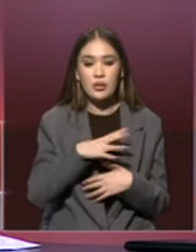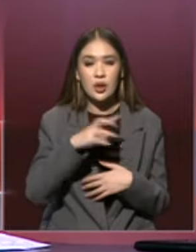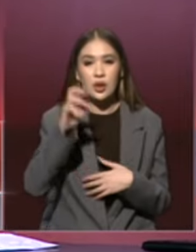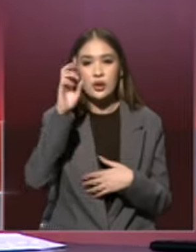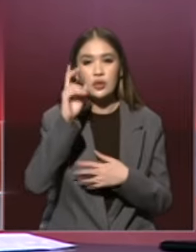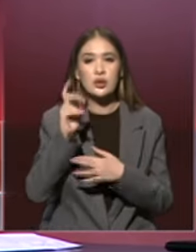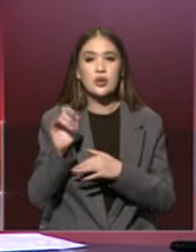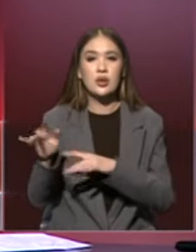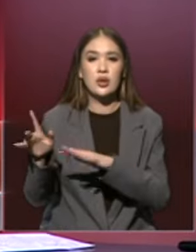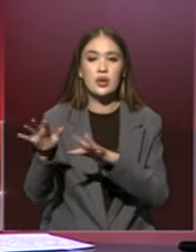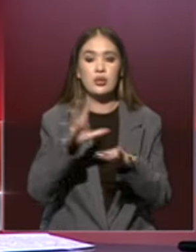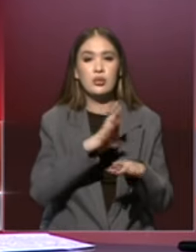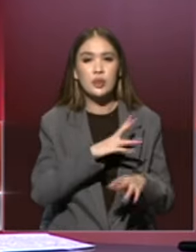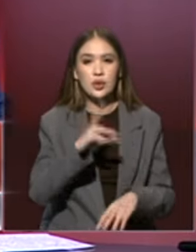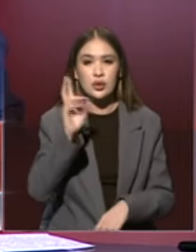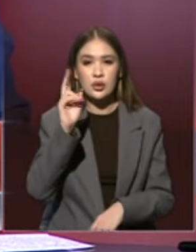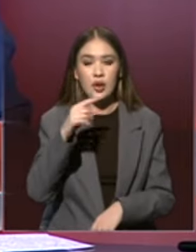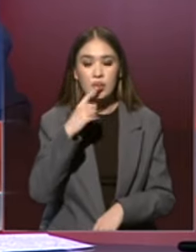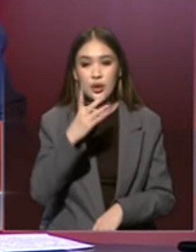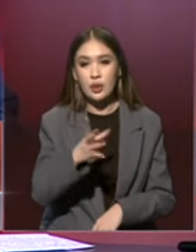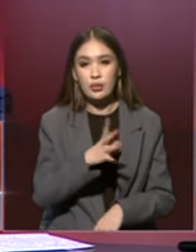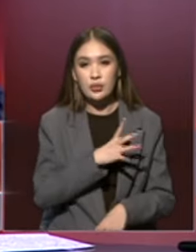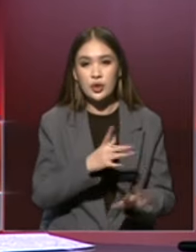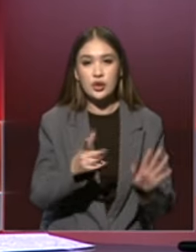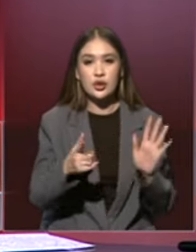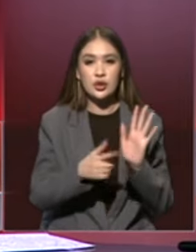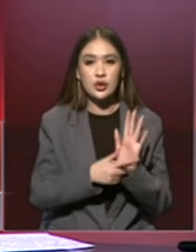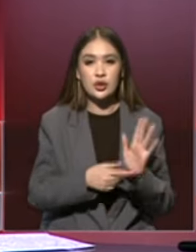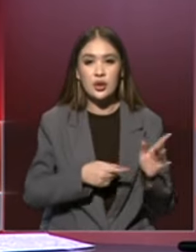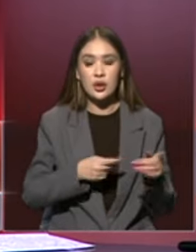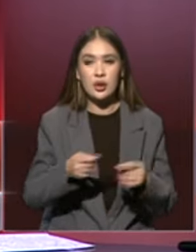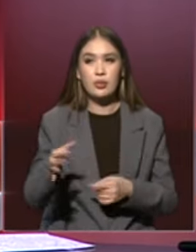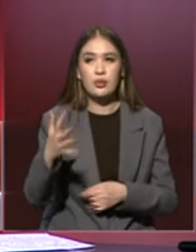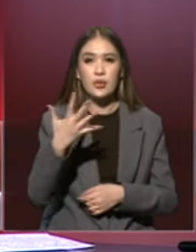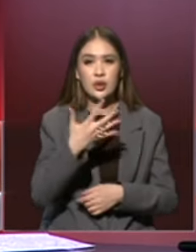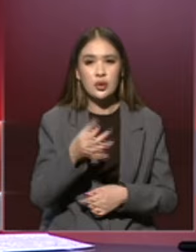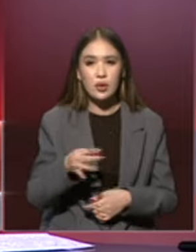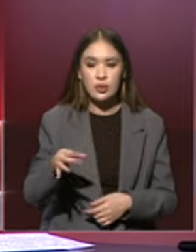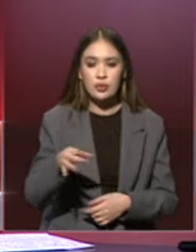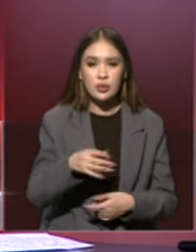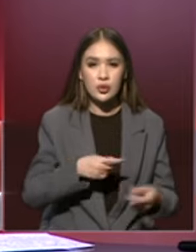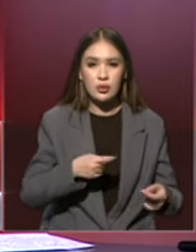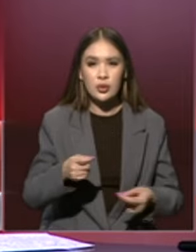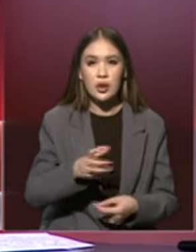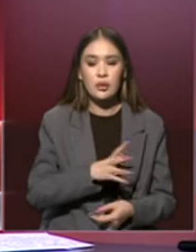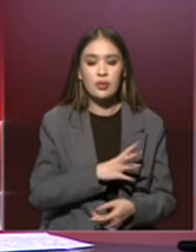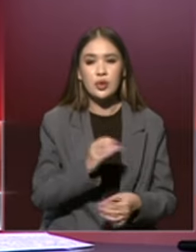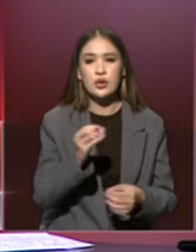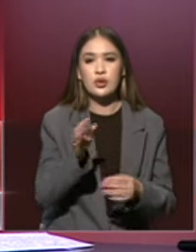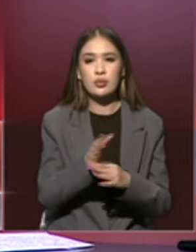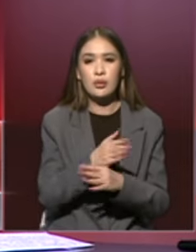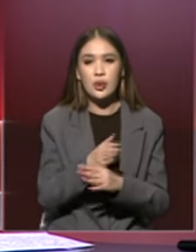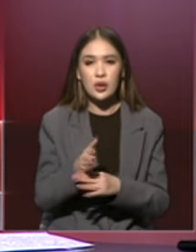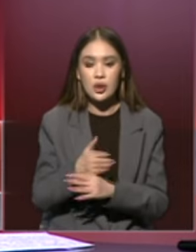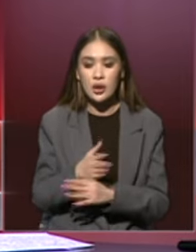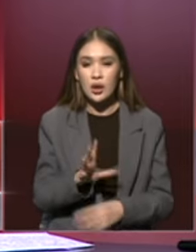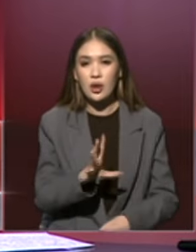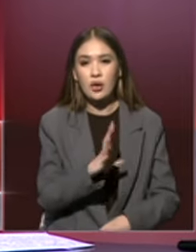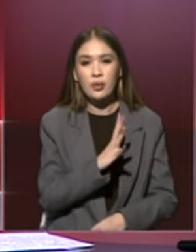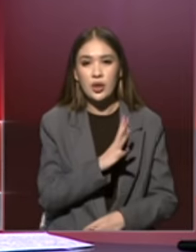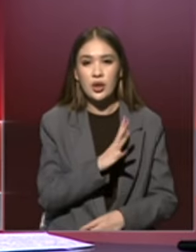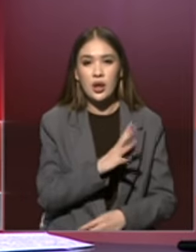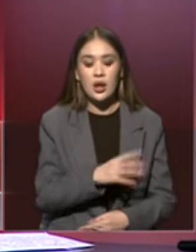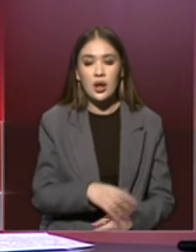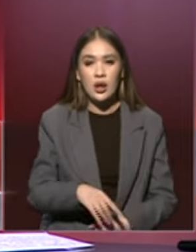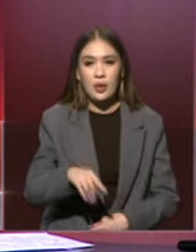бір жақсы әңгіме айтты біреу. Жеті аймақты басқарған, енді бес облысты басқарды, ішінден екеуі тағы бөлек аймақ болды.